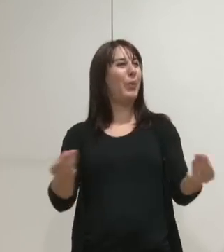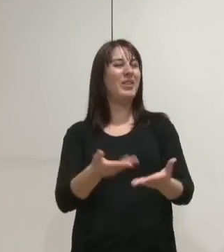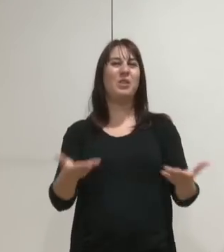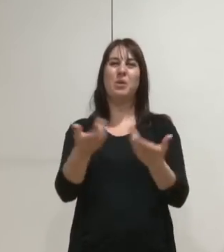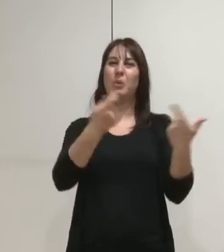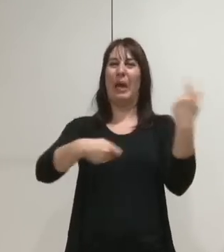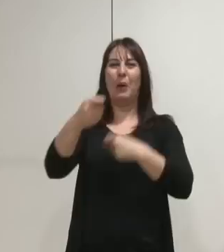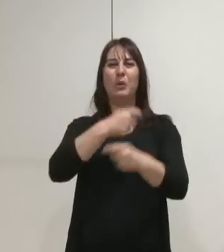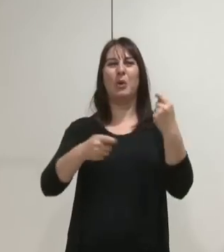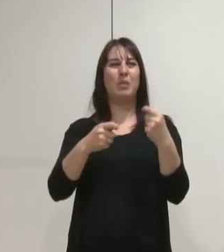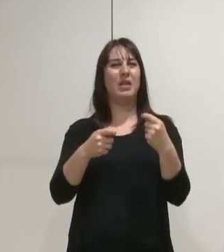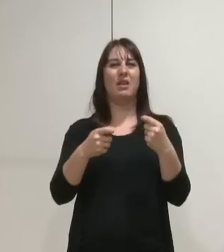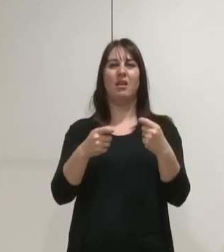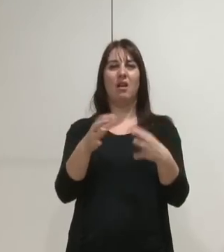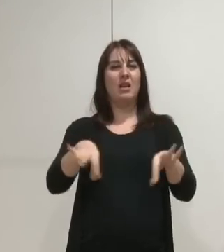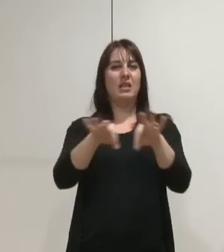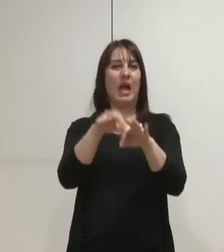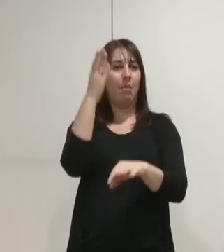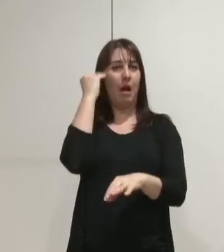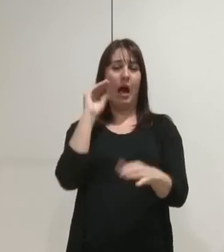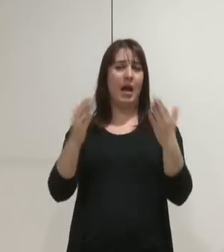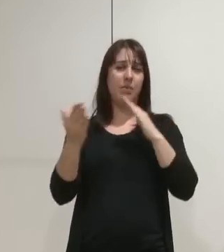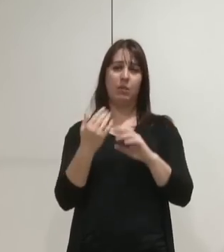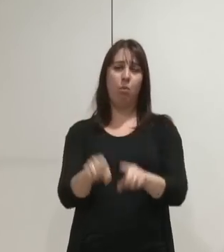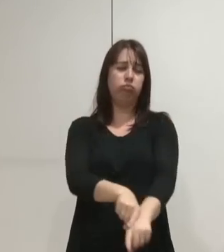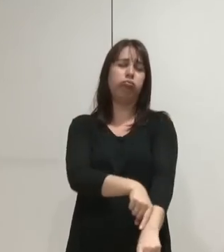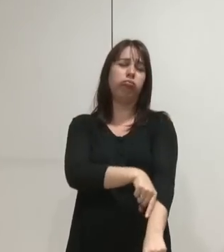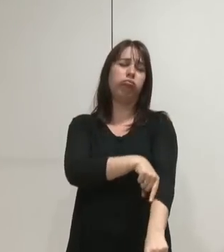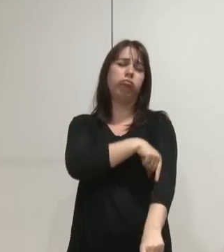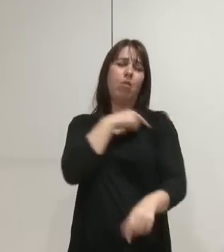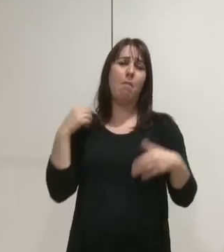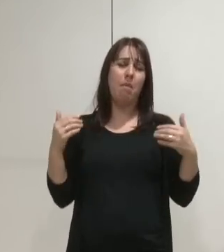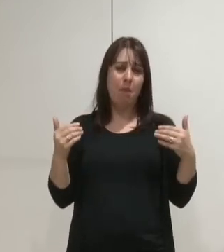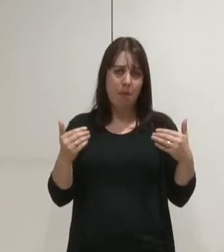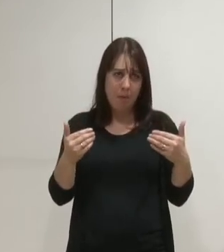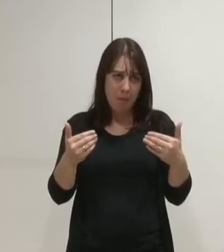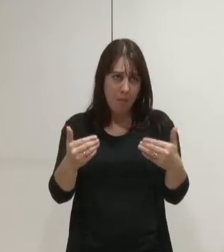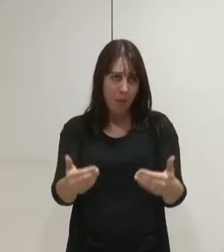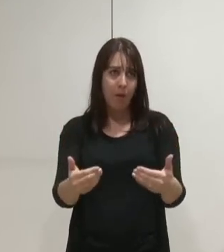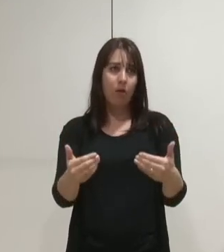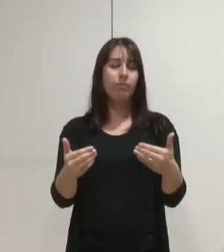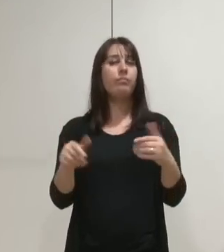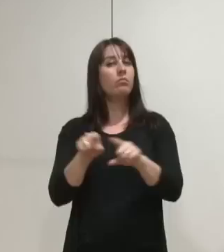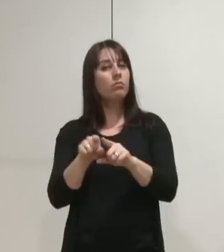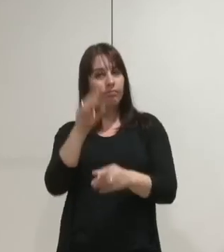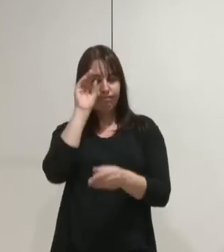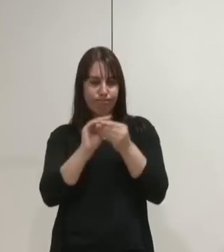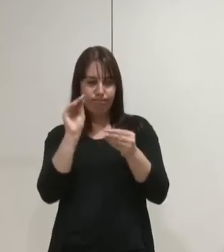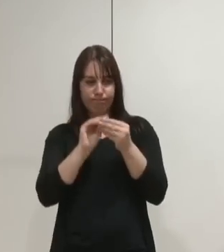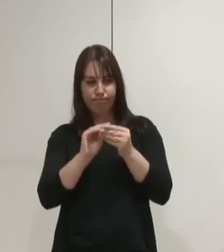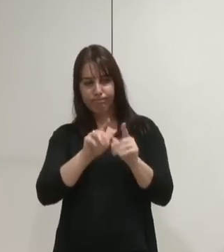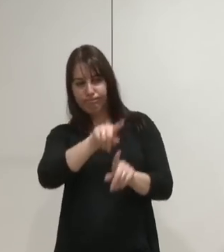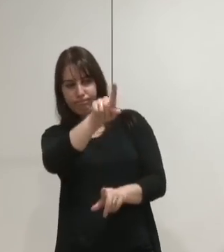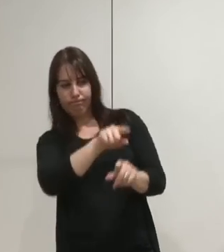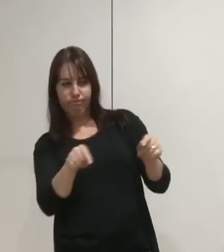économique d'Alpe expo qui dure depuis fort longtemps et depuis et les différentes questions qu'on peut se poser sur cet équipement et l'usage